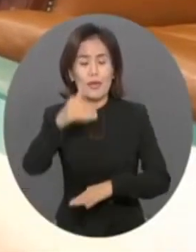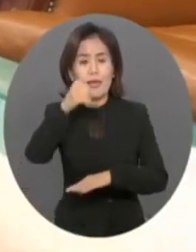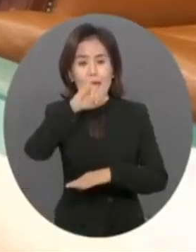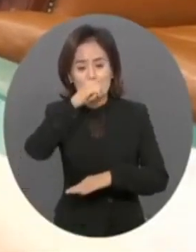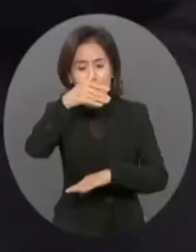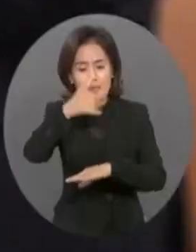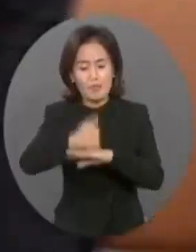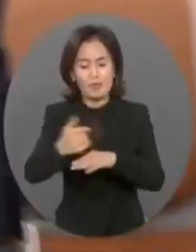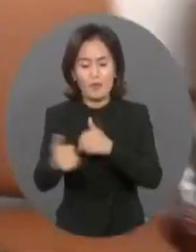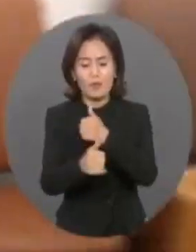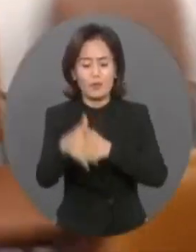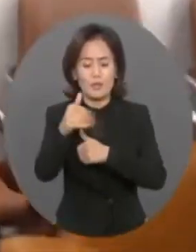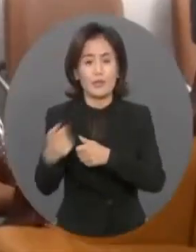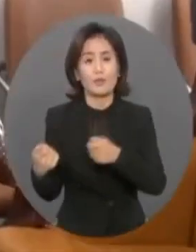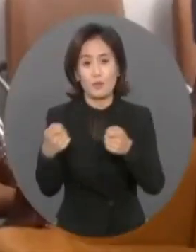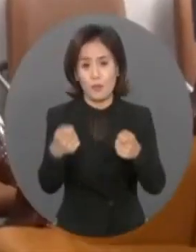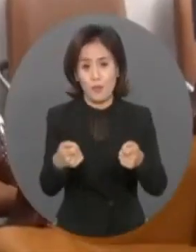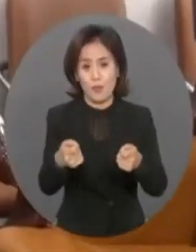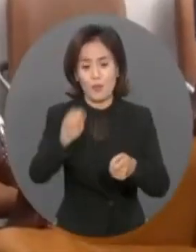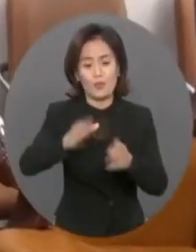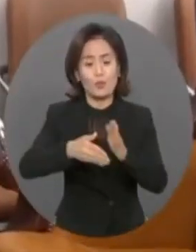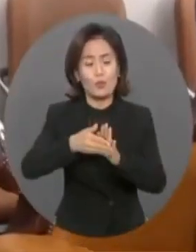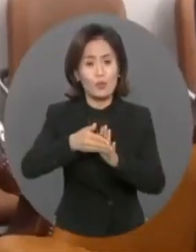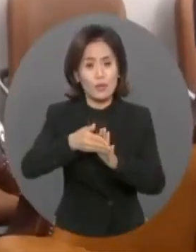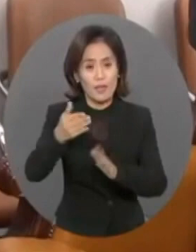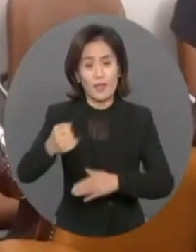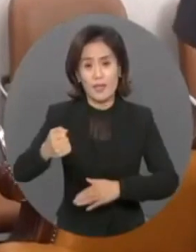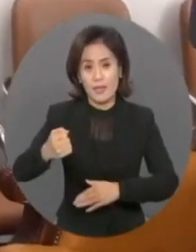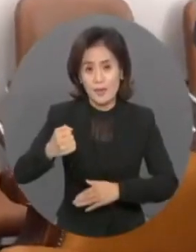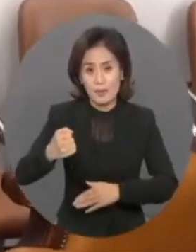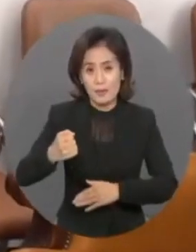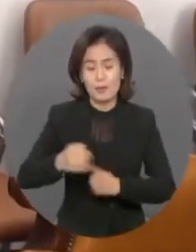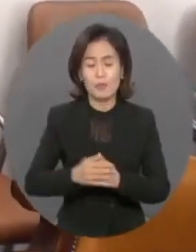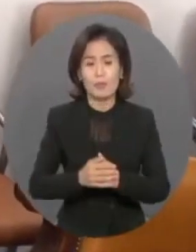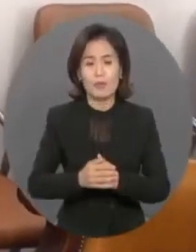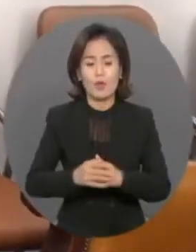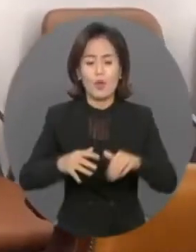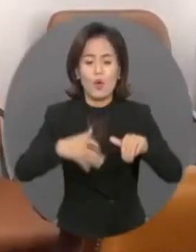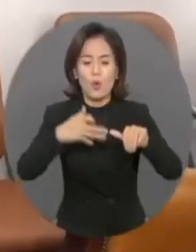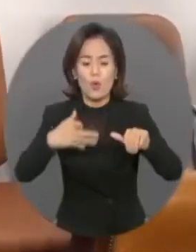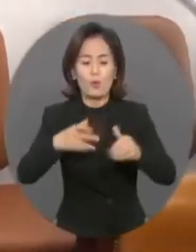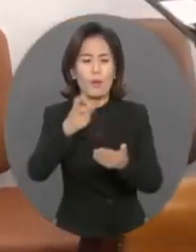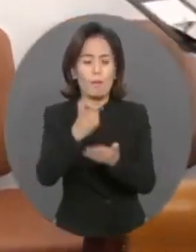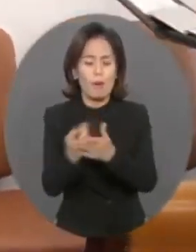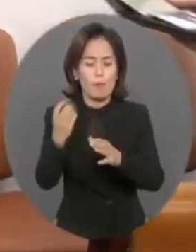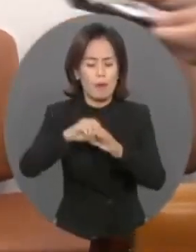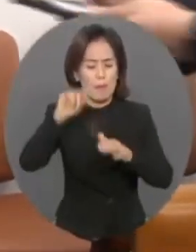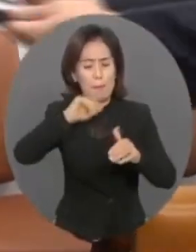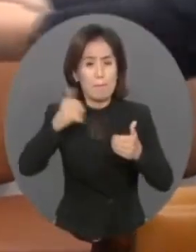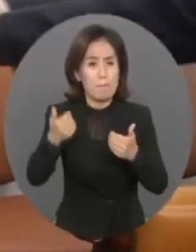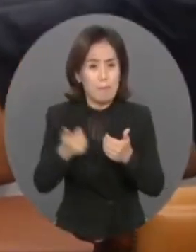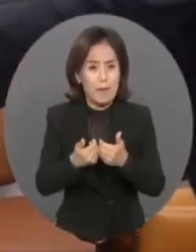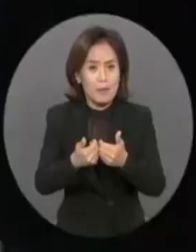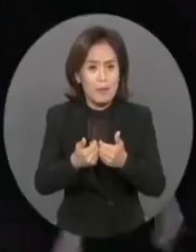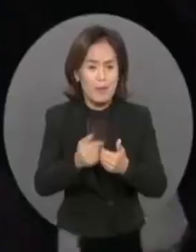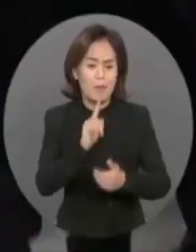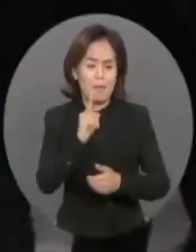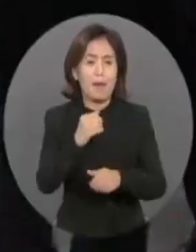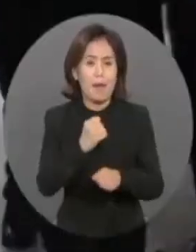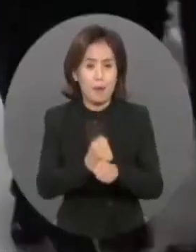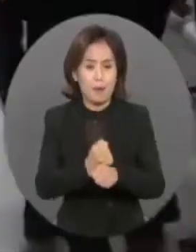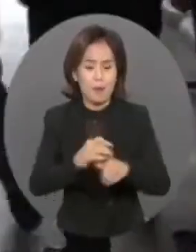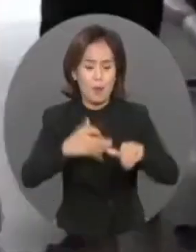주어졌습니다 국민의 힘 김재원 수석 최고위원이 5.18 헌법수록에 반대한다는 발언으로 구설에 오르는